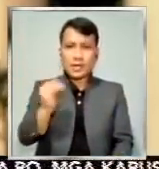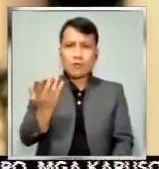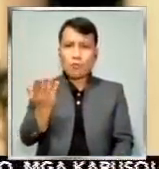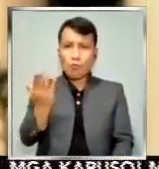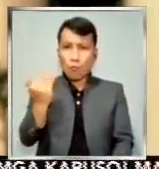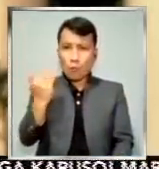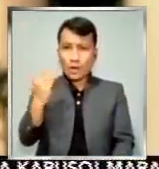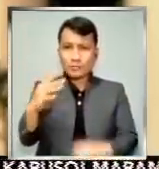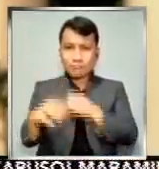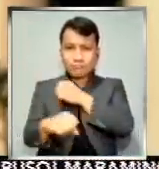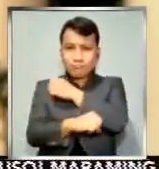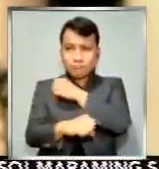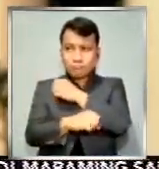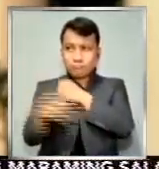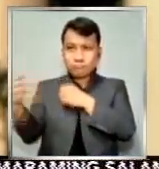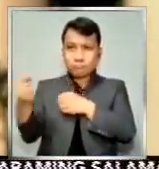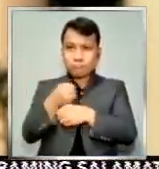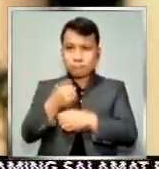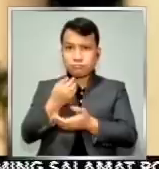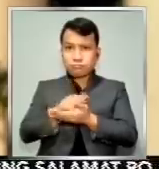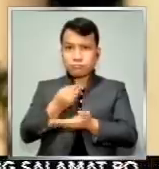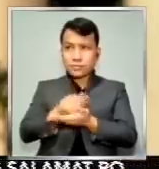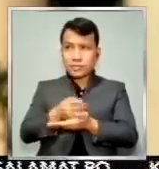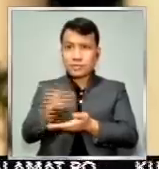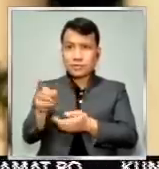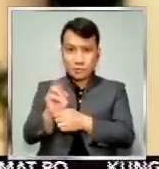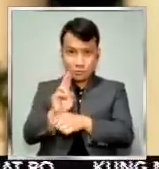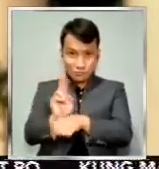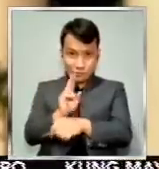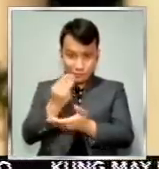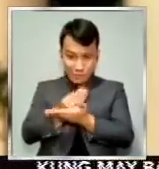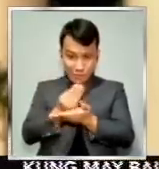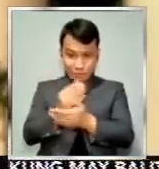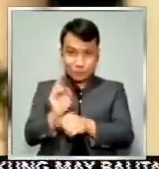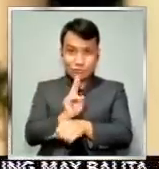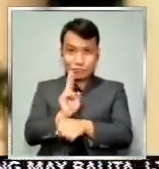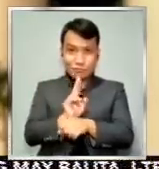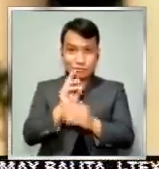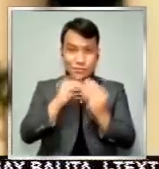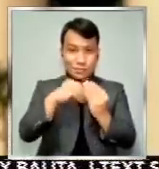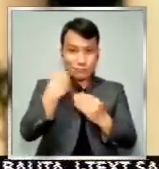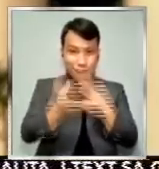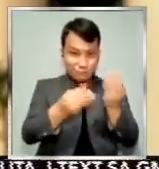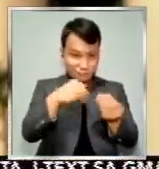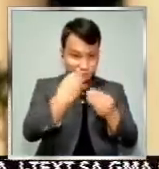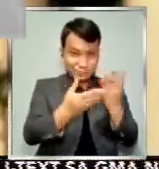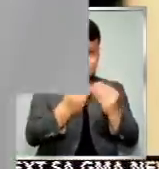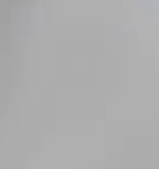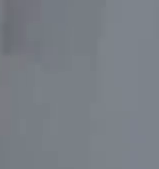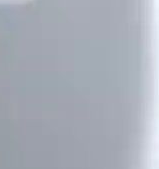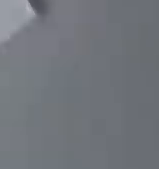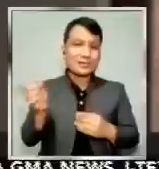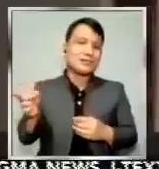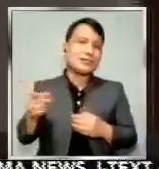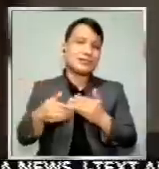investor, pinangkakasino lang pala. Yan ang tinutukan ni John Consulta, exclusive.